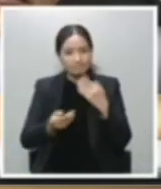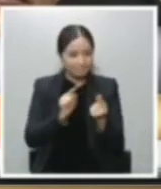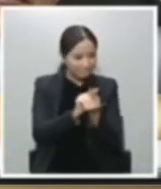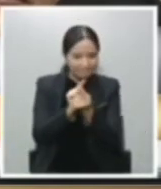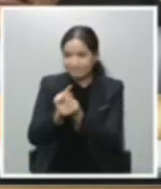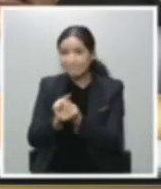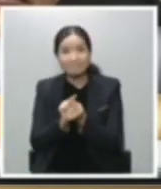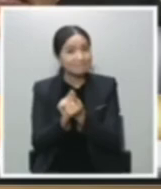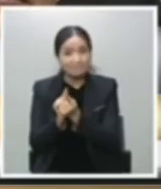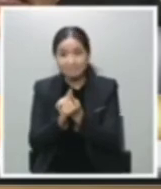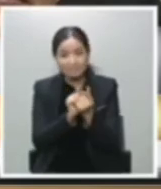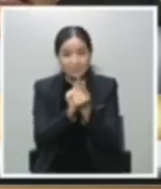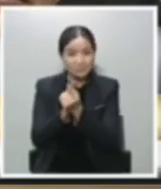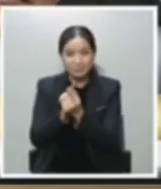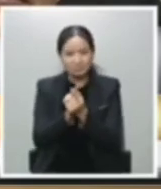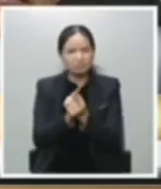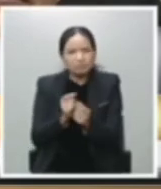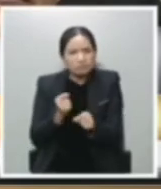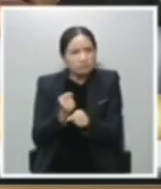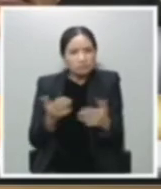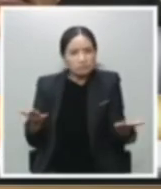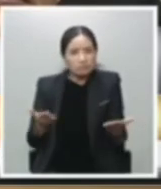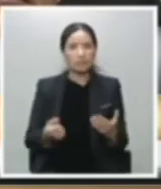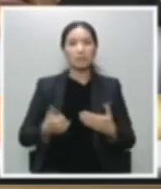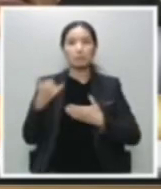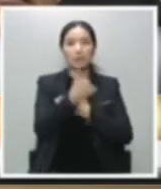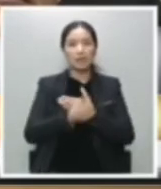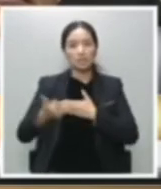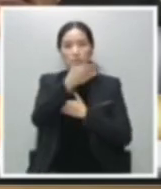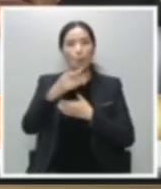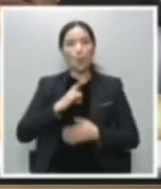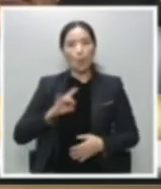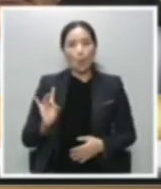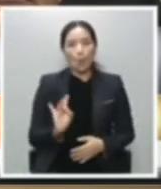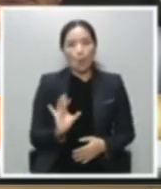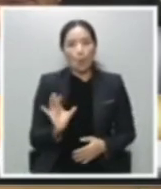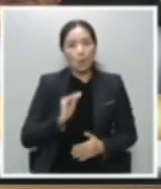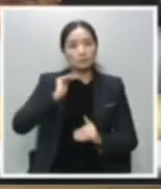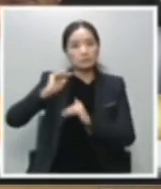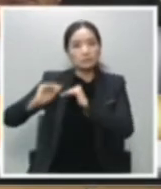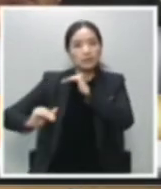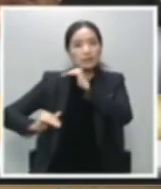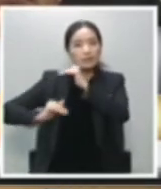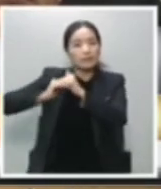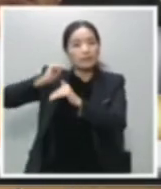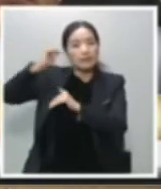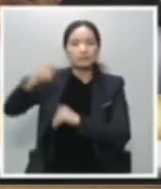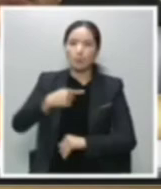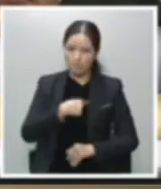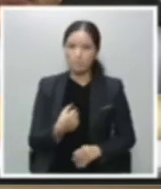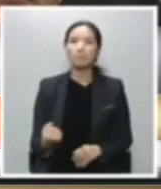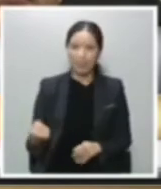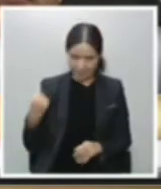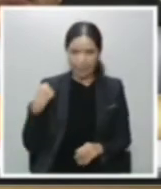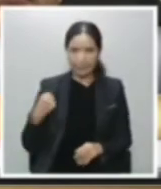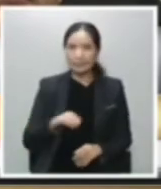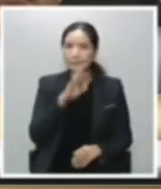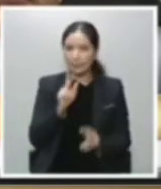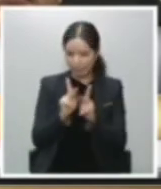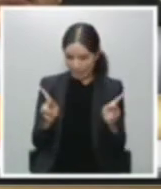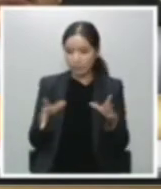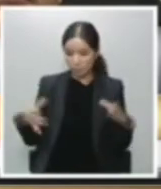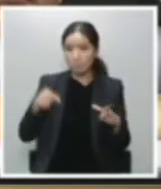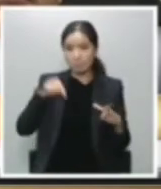กันในกรณีที่เราจะทำยังไงให้ประเทศชาติมันอยู่รอดทำให้ประเทศชาติมันเจริญผมมั่นใจว่าถ้าเราตั้งกรรมธิการชุดนี้นะ